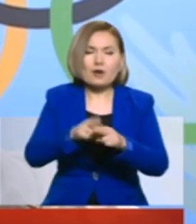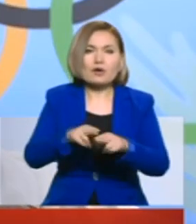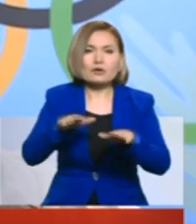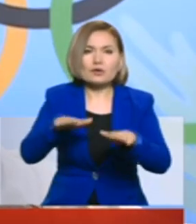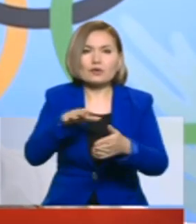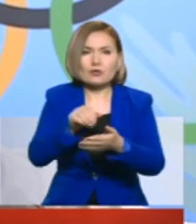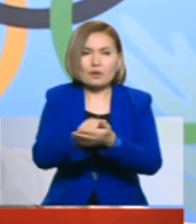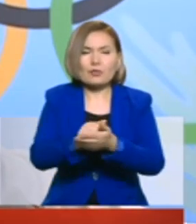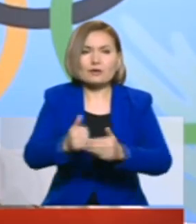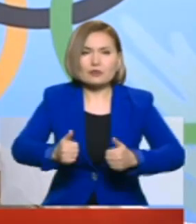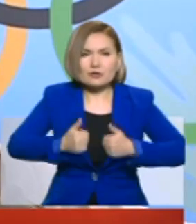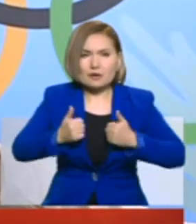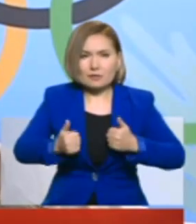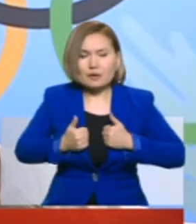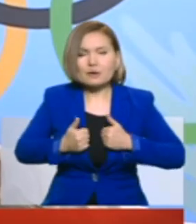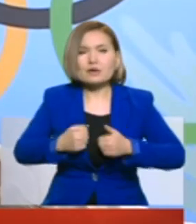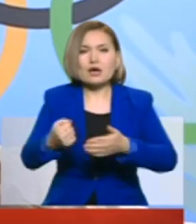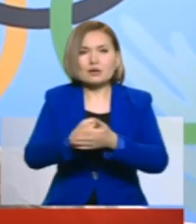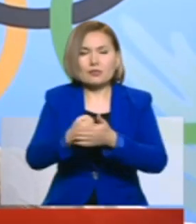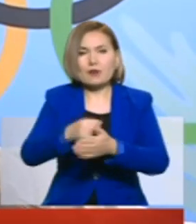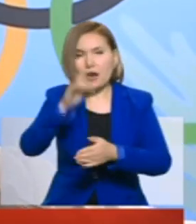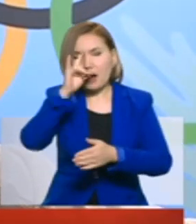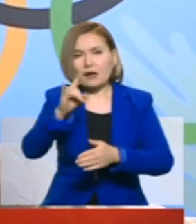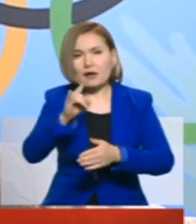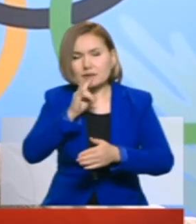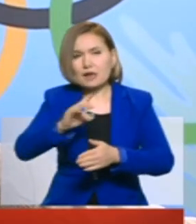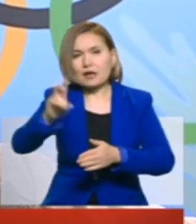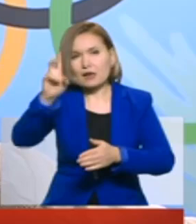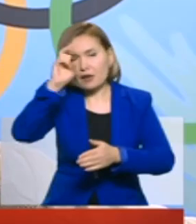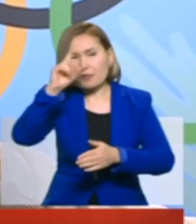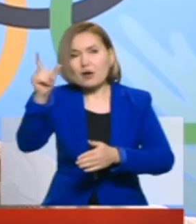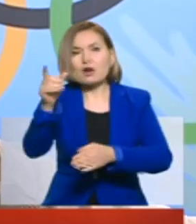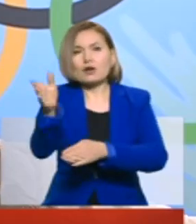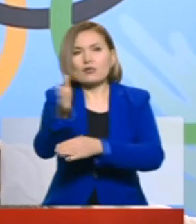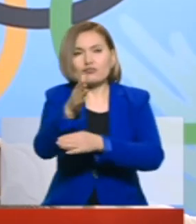Орын аламыз деп ойлаймыз, қазақ елінің туын көкке көтереміз деп ойлаймыз.